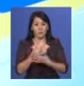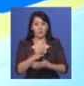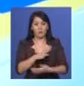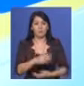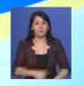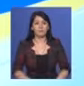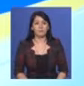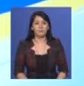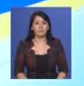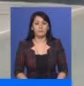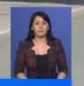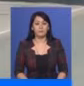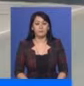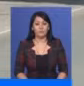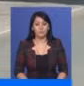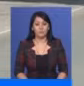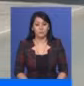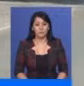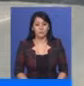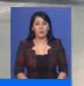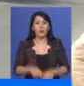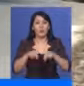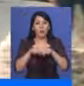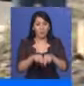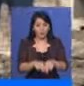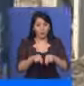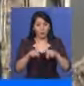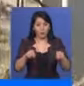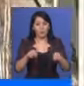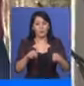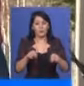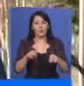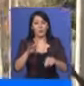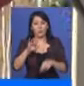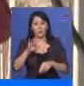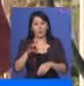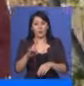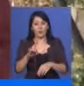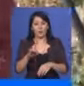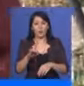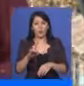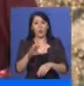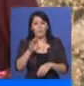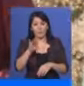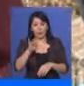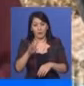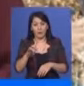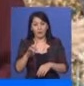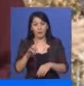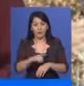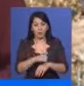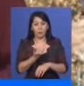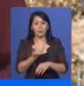жұмыстың барысын көрді. Бұл Петропавлдағы Ойқала ықшам ауданы. Биыл мұндағы Потанин көшесі